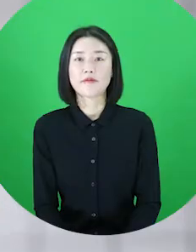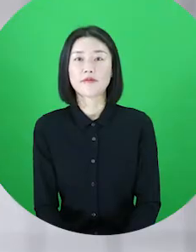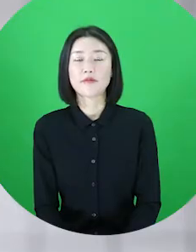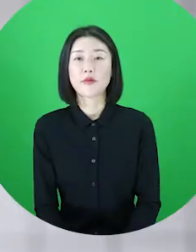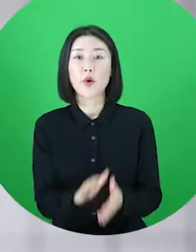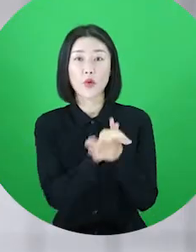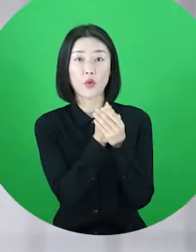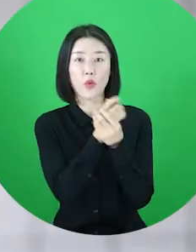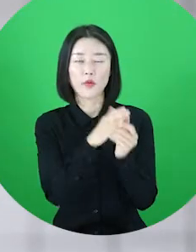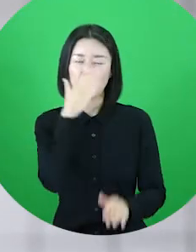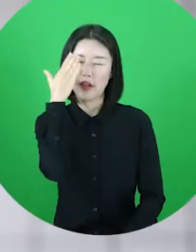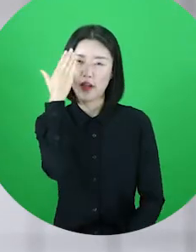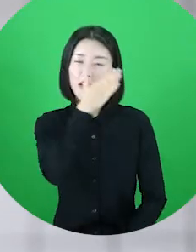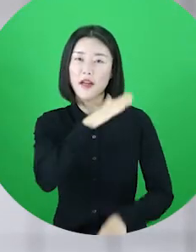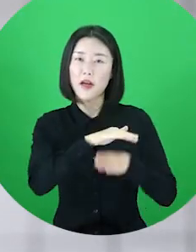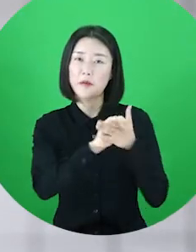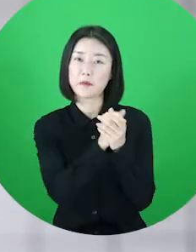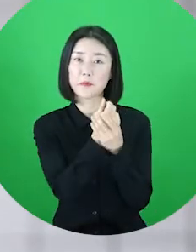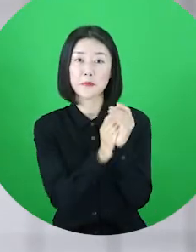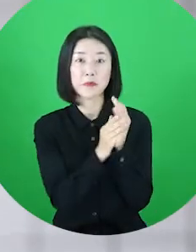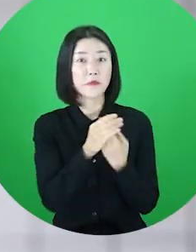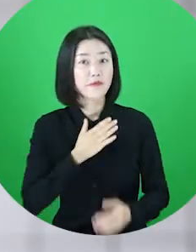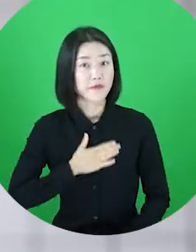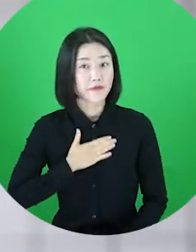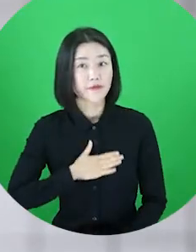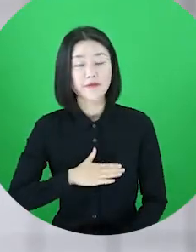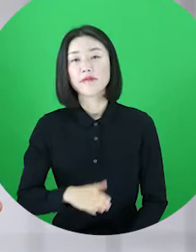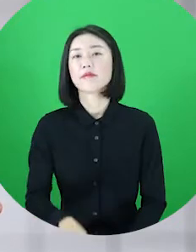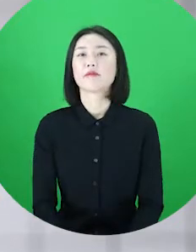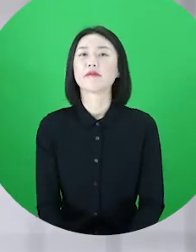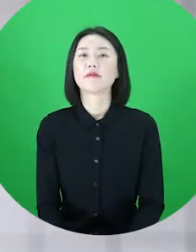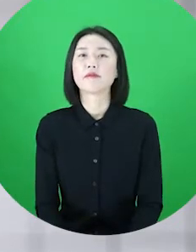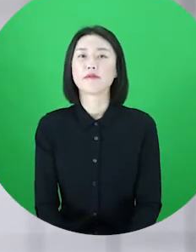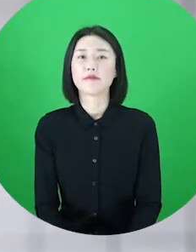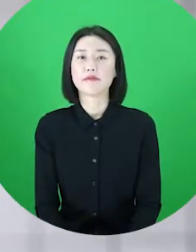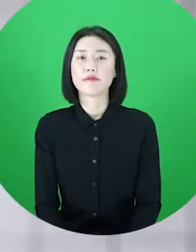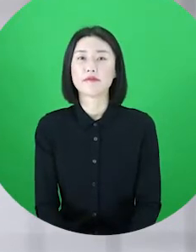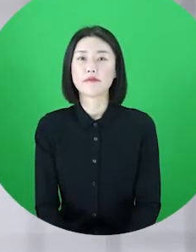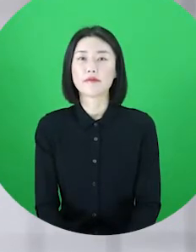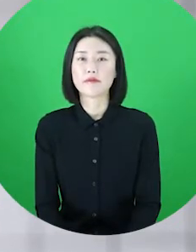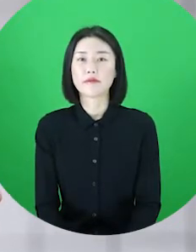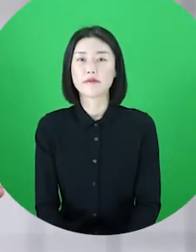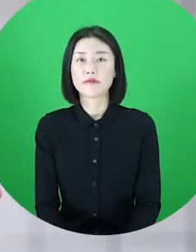씻어주세요. 비누로 손 씻기.